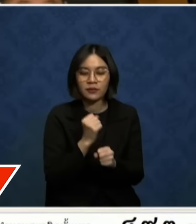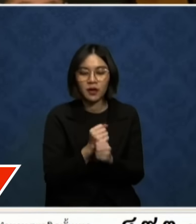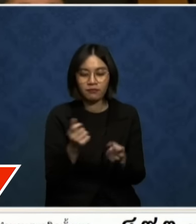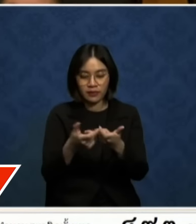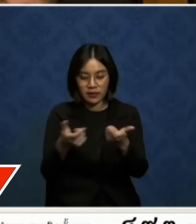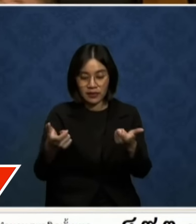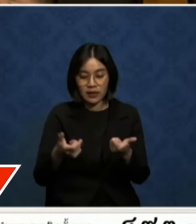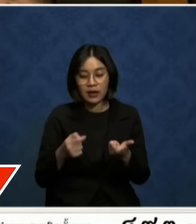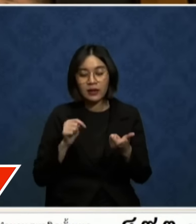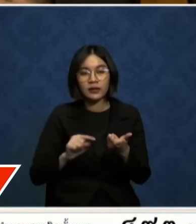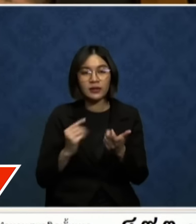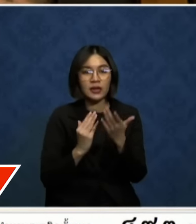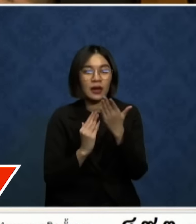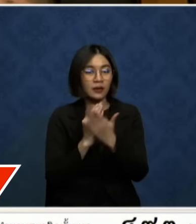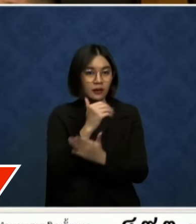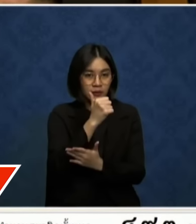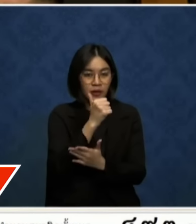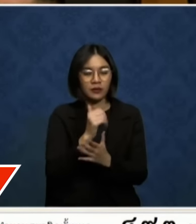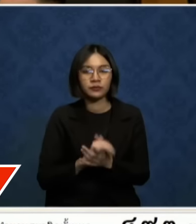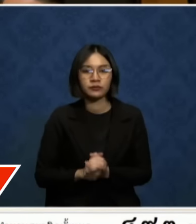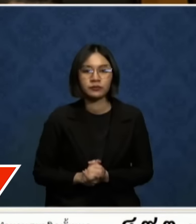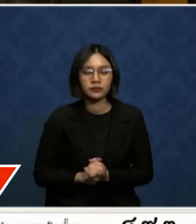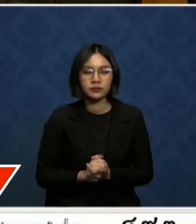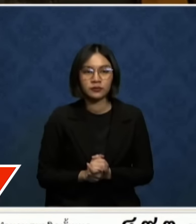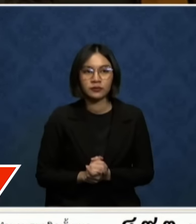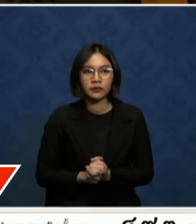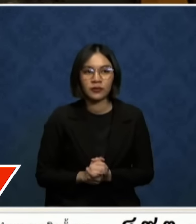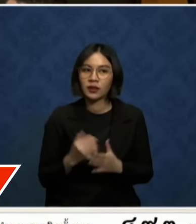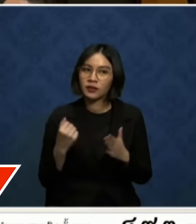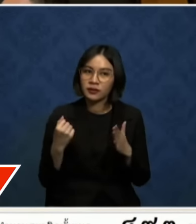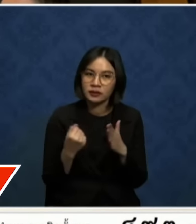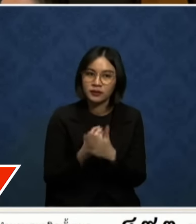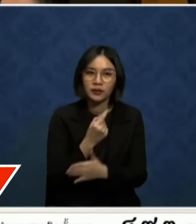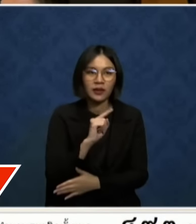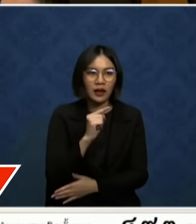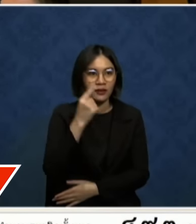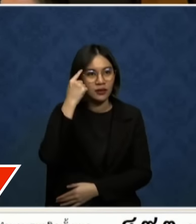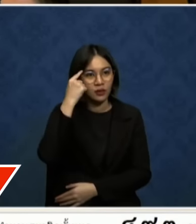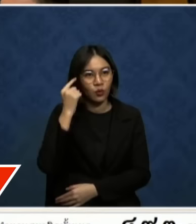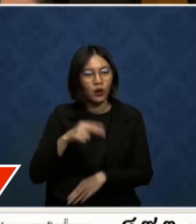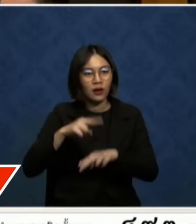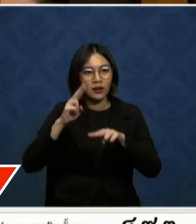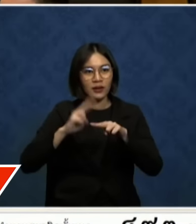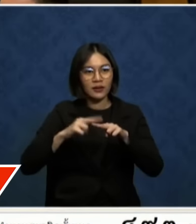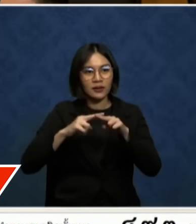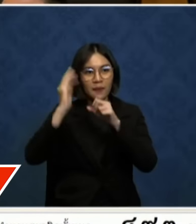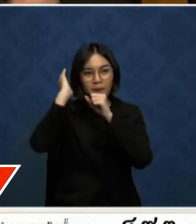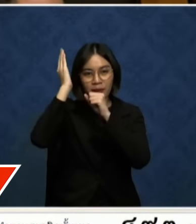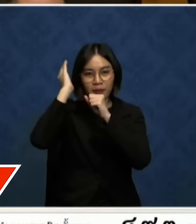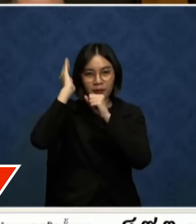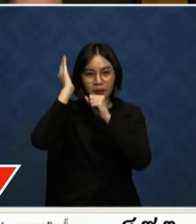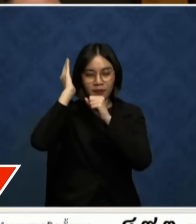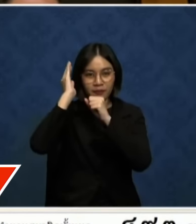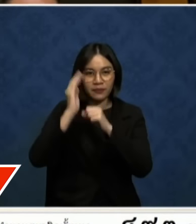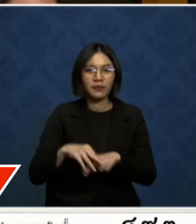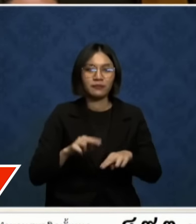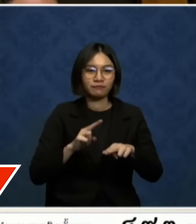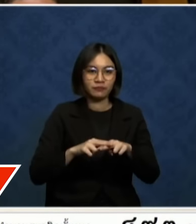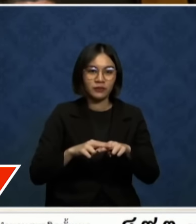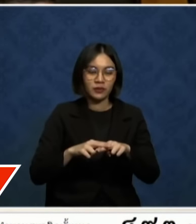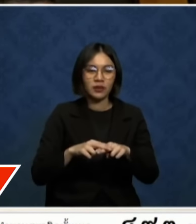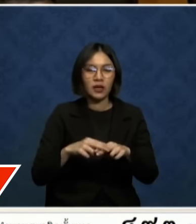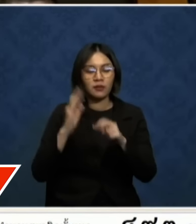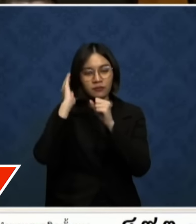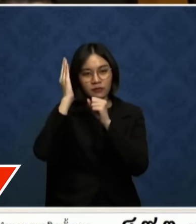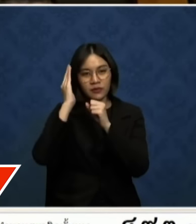บับนี้ให้ประสบความสำเร็จอย่างมากนะครับเสียดายคุณชนทิชาน่าจะมาพูดข้างบนบันลังด้วยกันนะครับแต่ว่าในส่ว